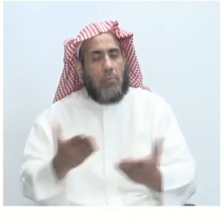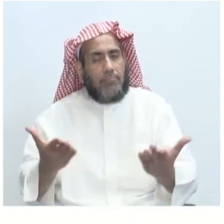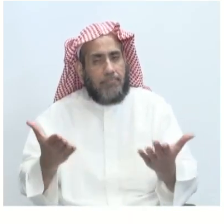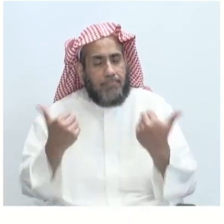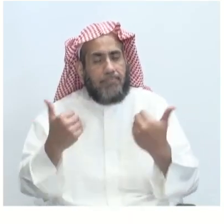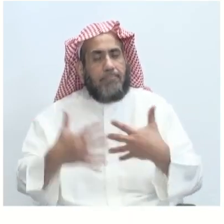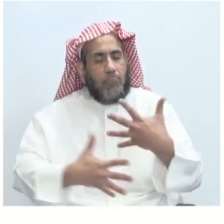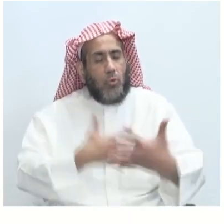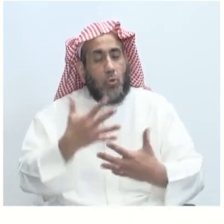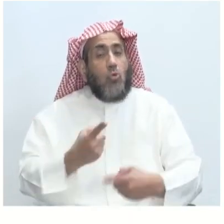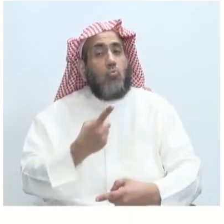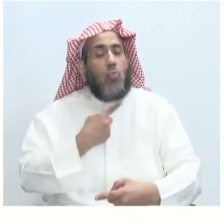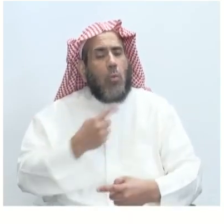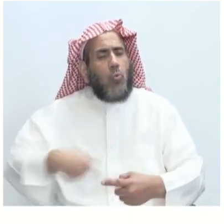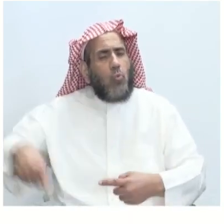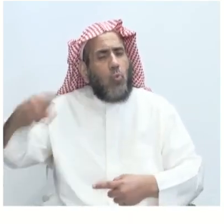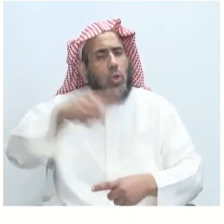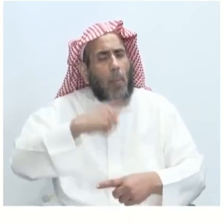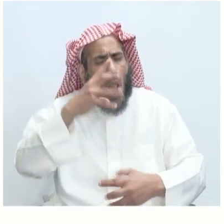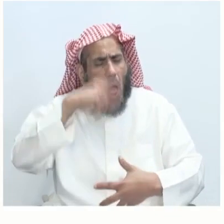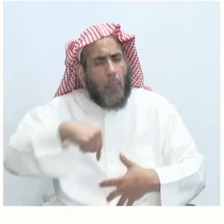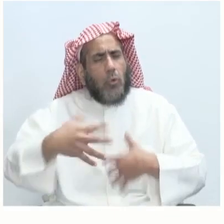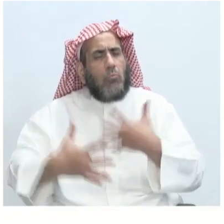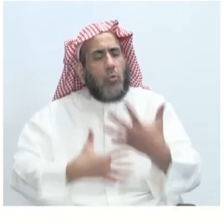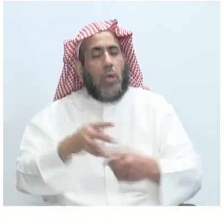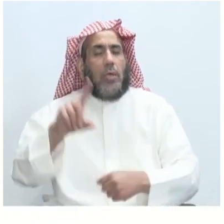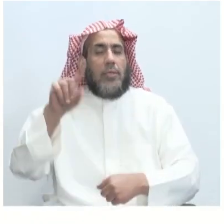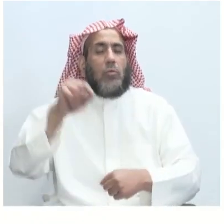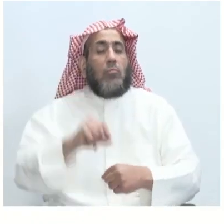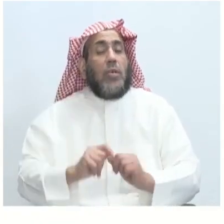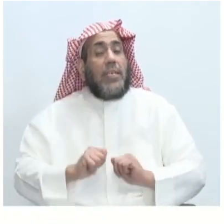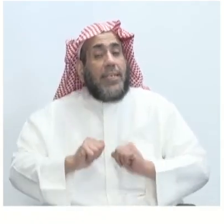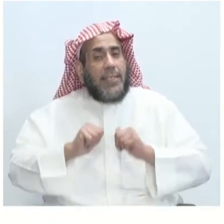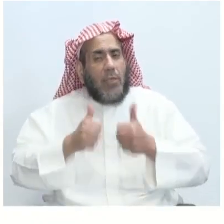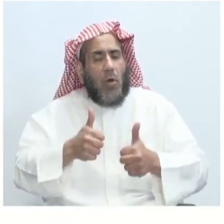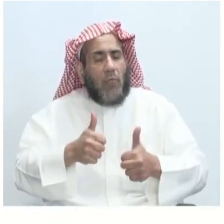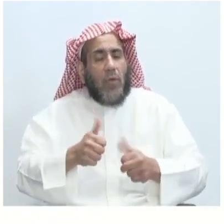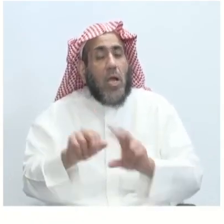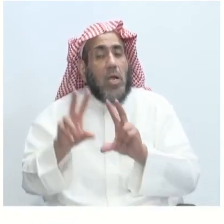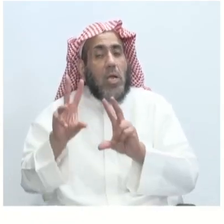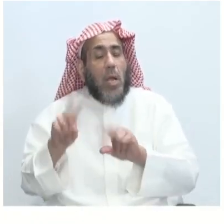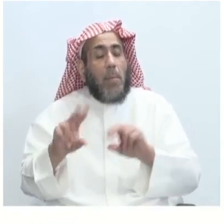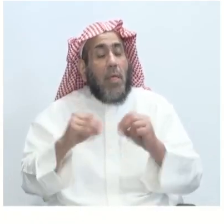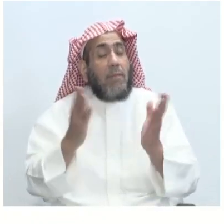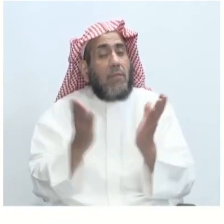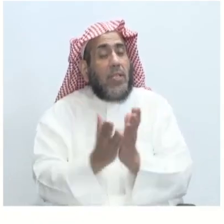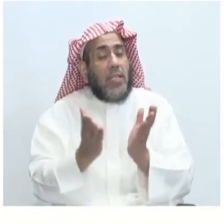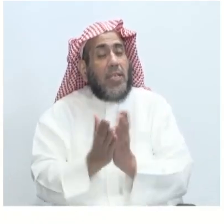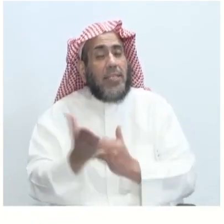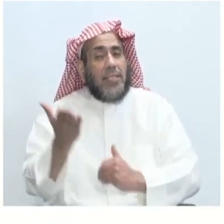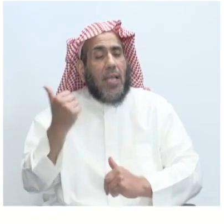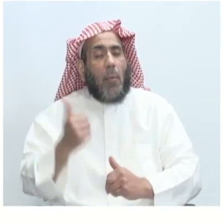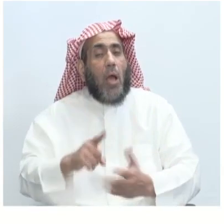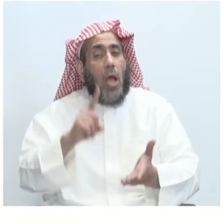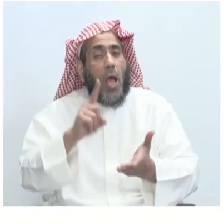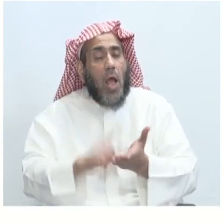الدوافع نريد ان الجميع يشارك احسنتم الدوافع كما ذكرنا في الدرس السابق